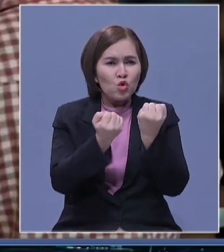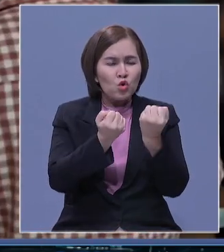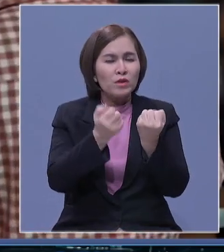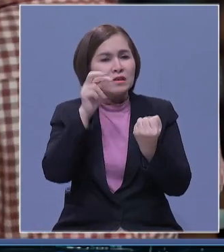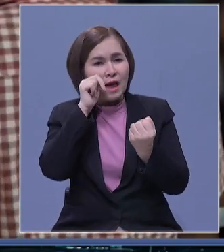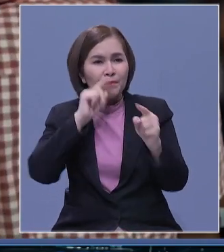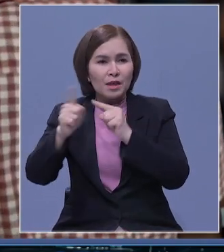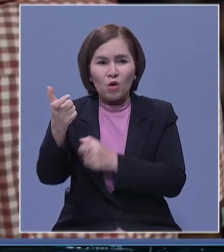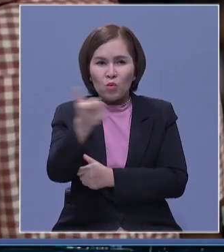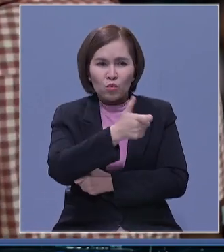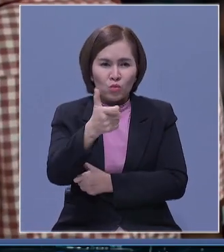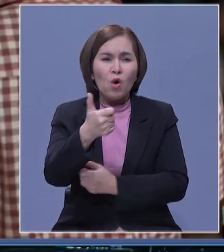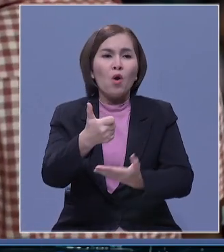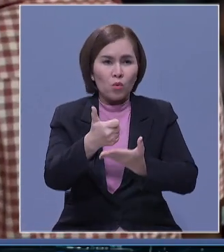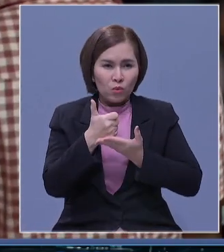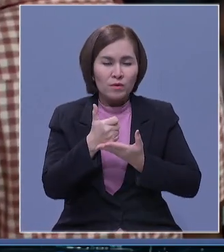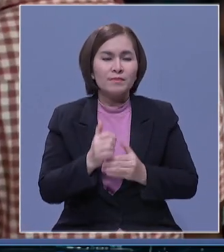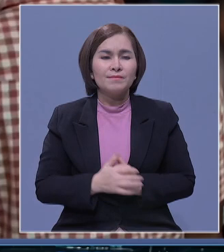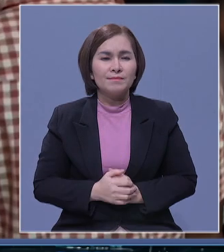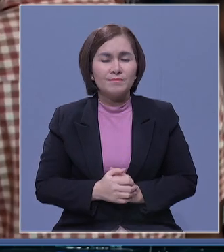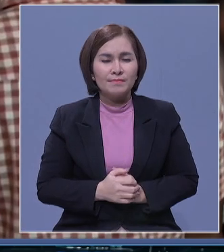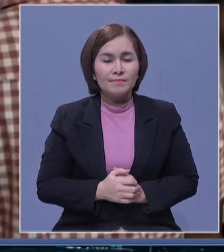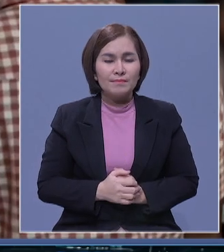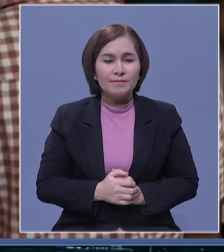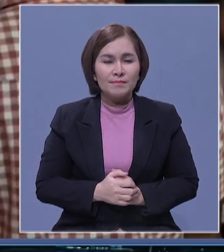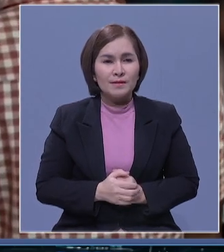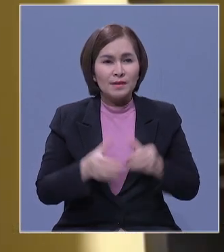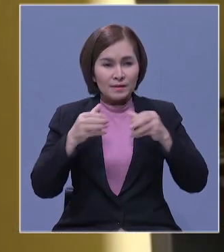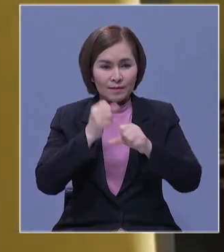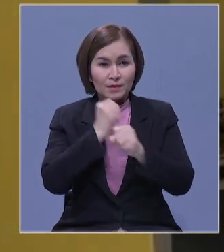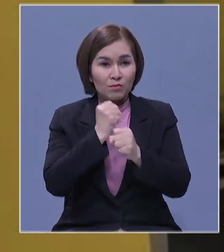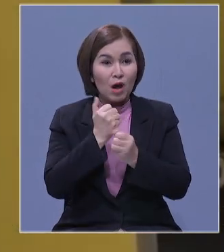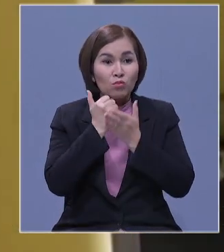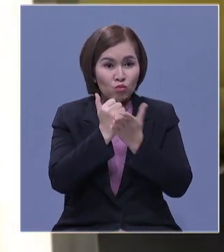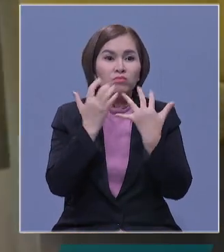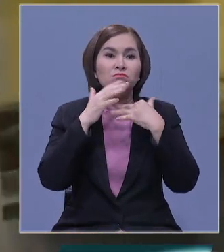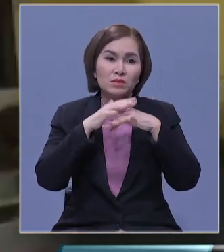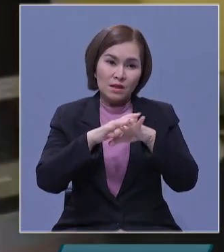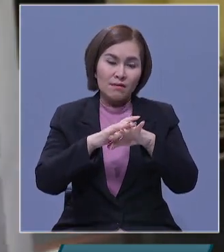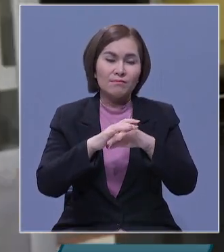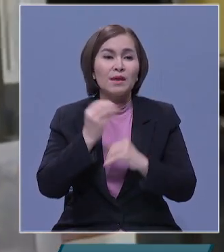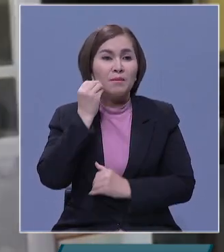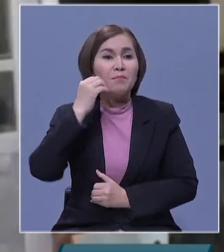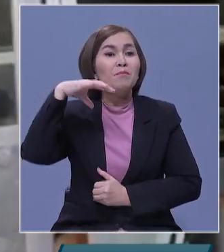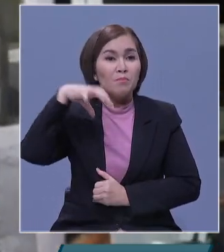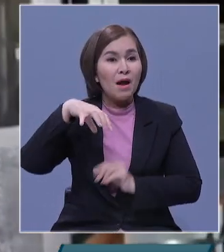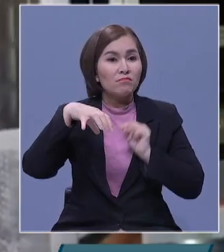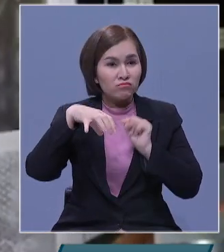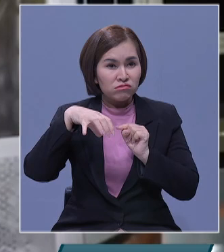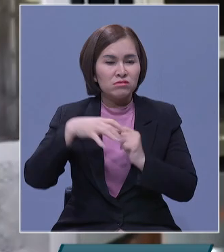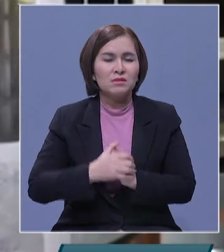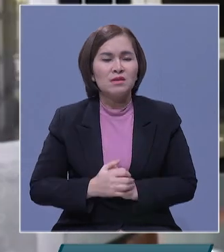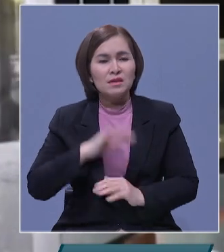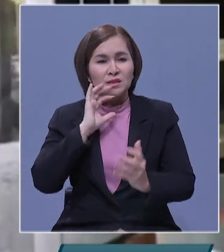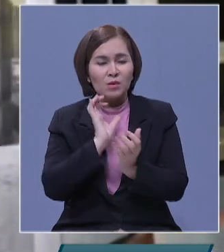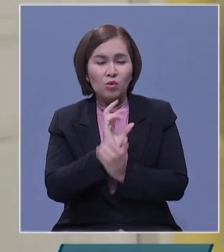ให้ช่วยเข้ามาดับเพลิงกันหน่อยค่ะนี่ค่ะเป็นช่วงจังหวะที่เจ้าหนที่มาแล้วมาถึงบ้านของผู้ที่ก่อเหตุเนี่ยนะคะทางเจ้าหน้าที่ตำรวจสพ